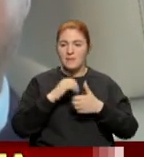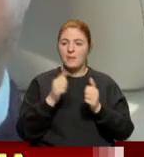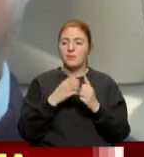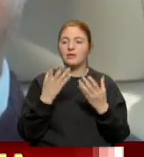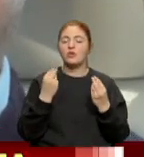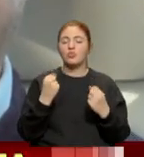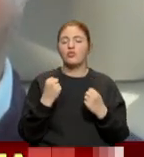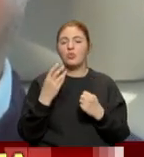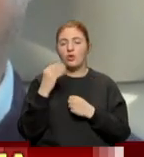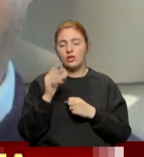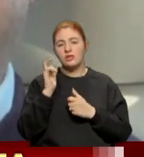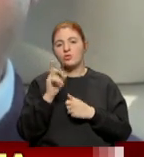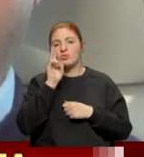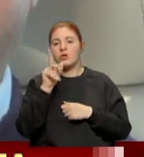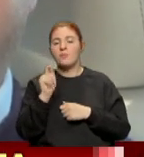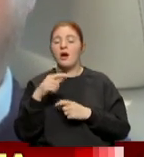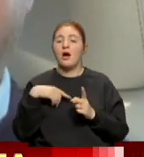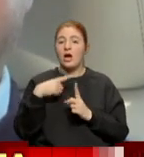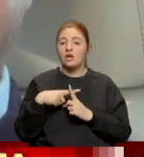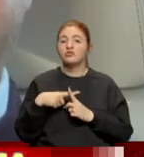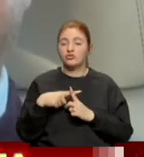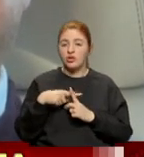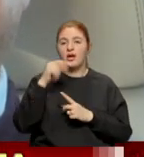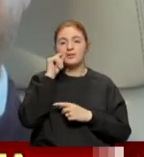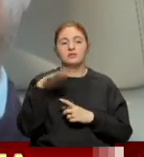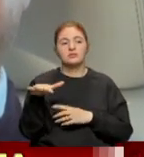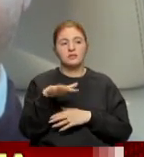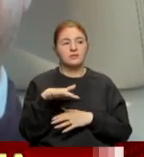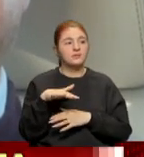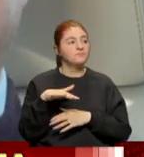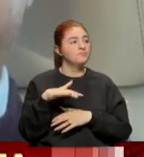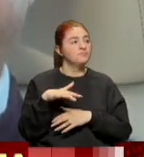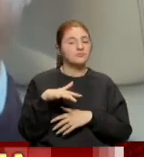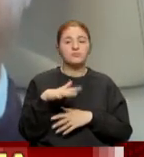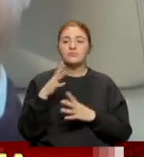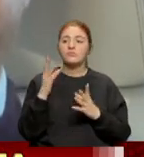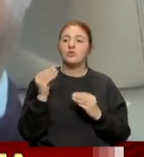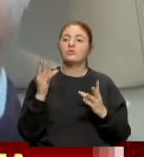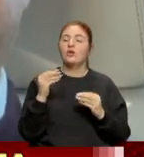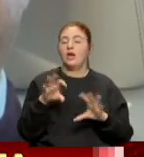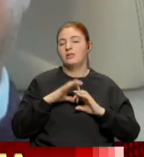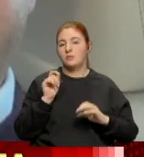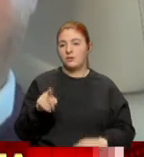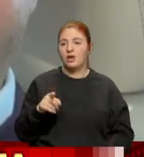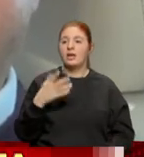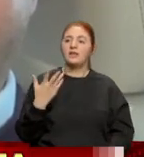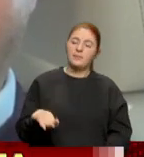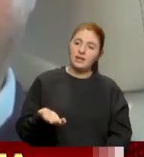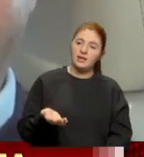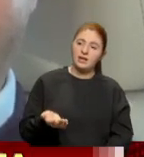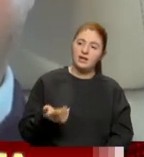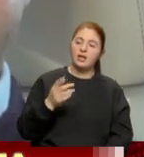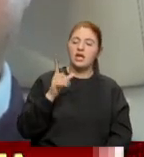olduğunu gerçekten yerinde gözlemek ayrıca insanı çok çok etkiliyor.